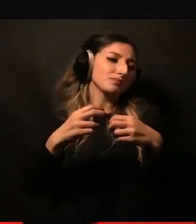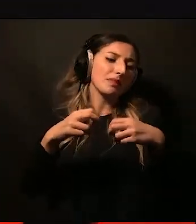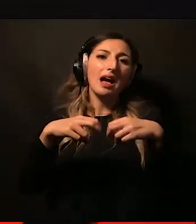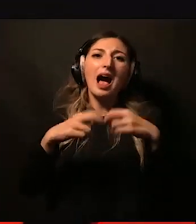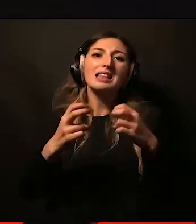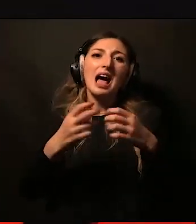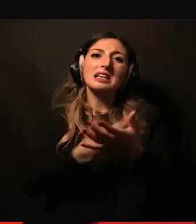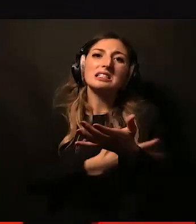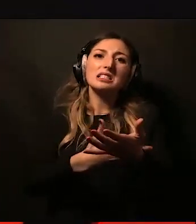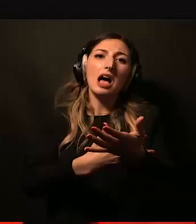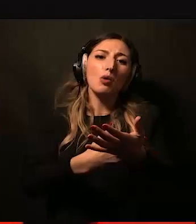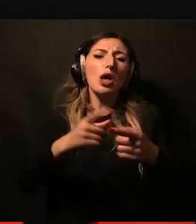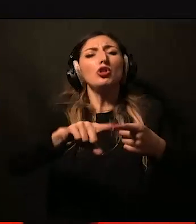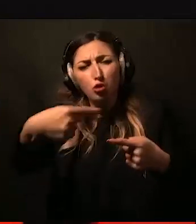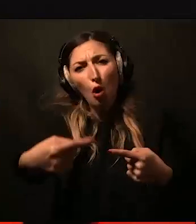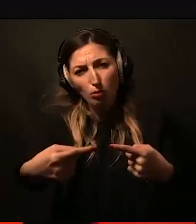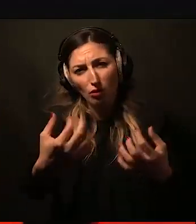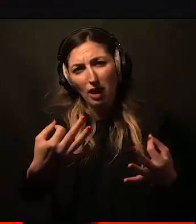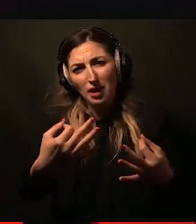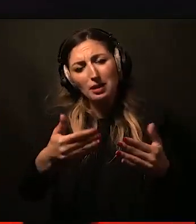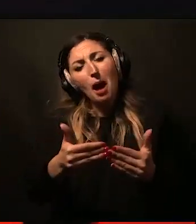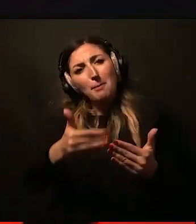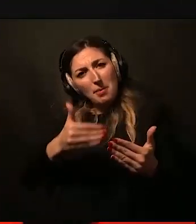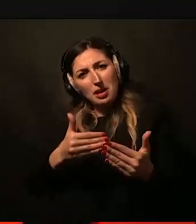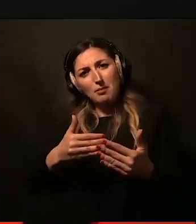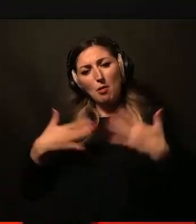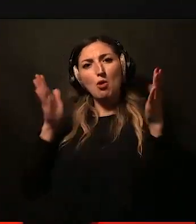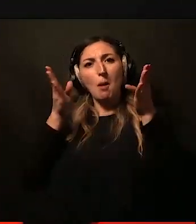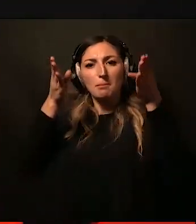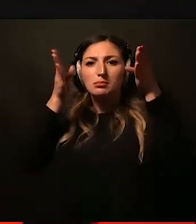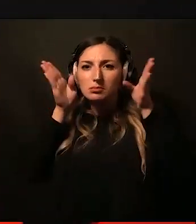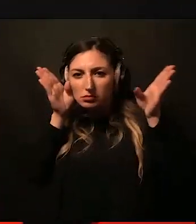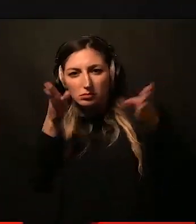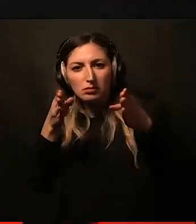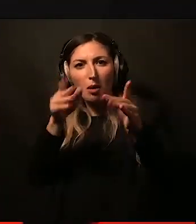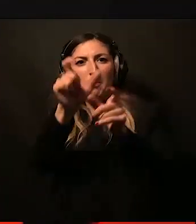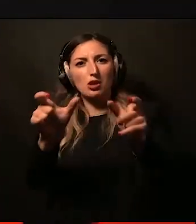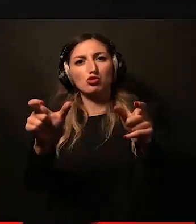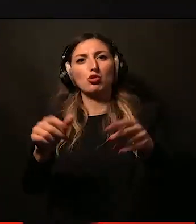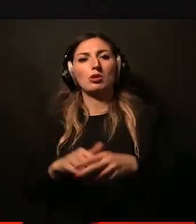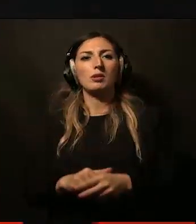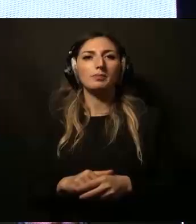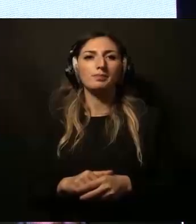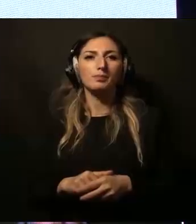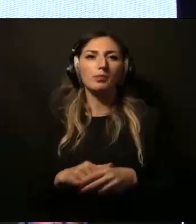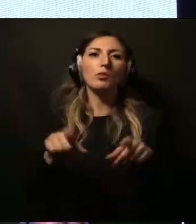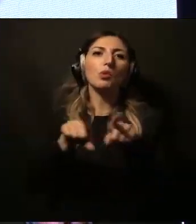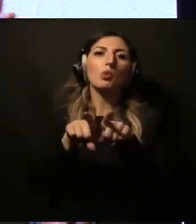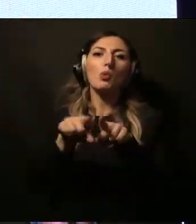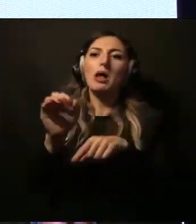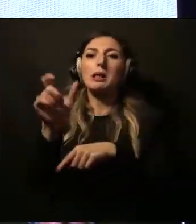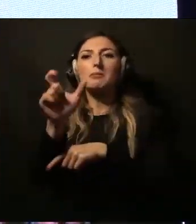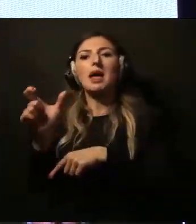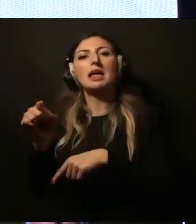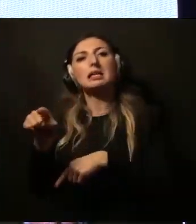sangue vedete come per la mia maestra anche molti di voi possono avere